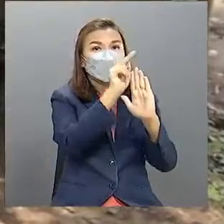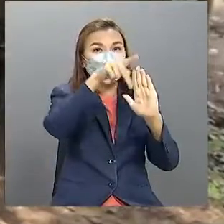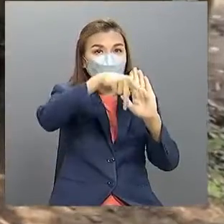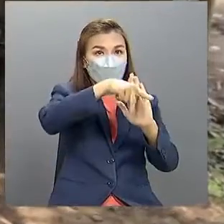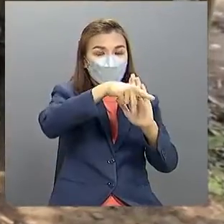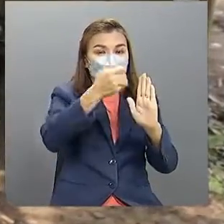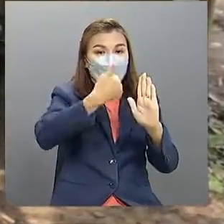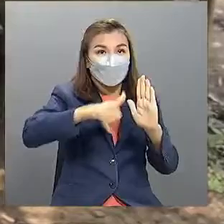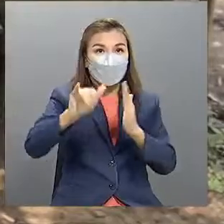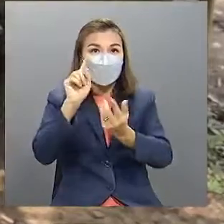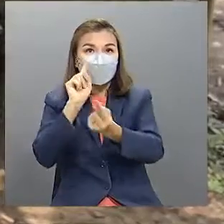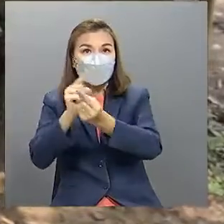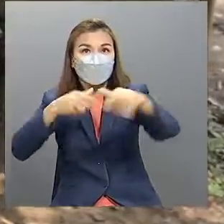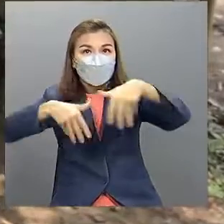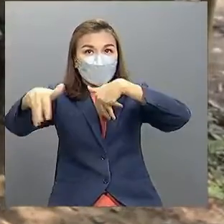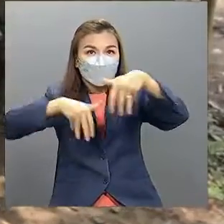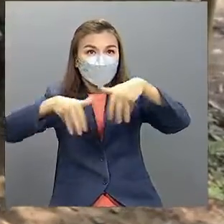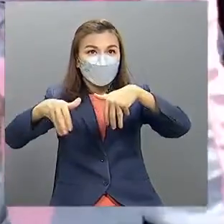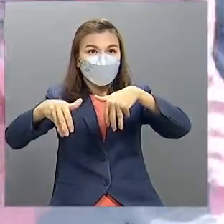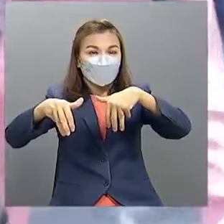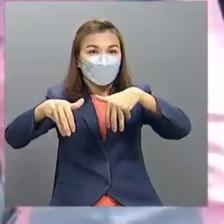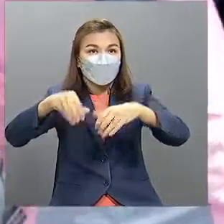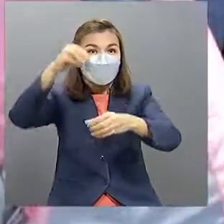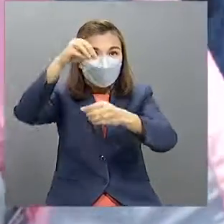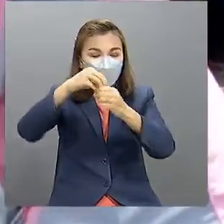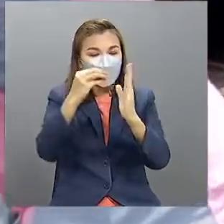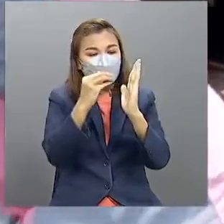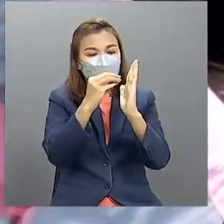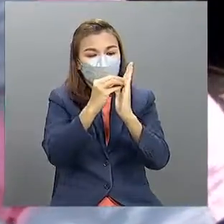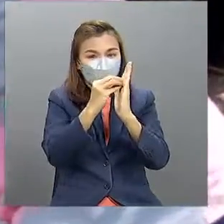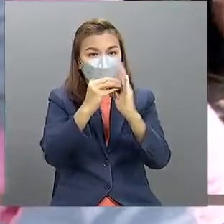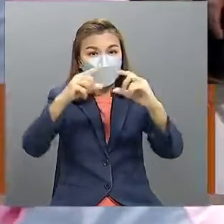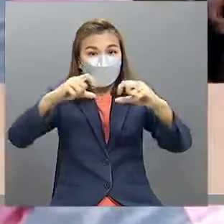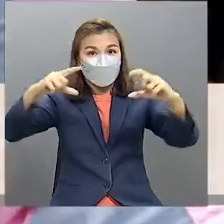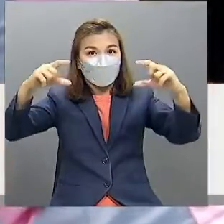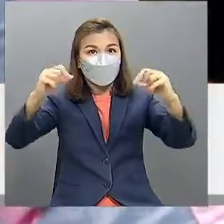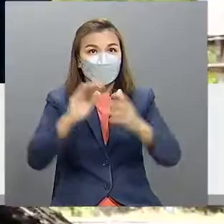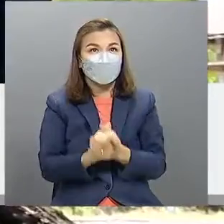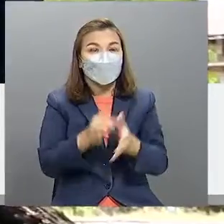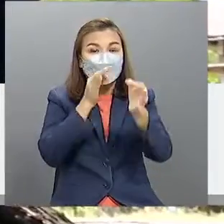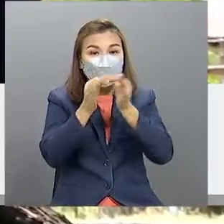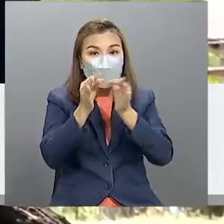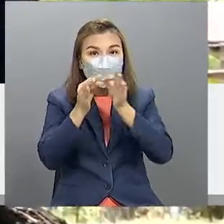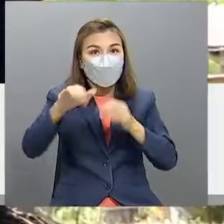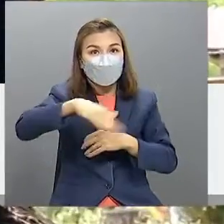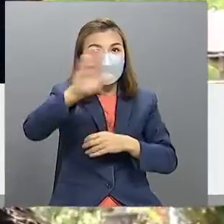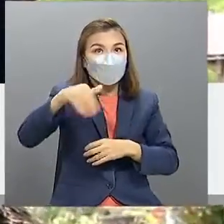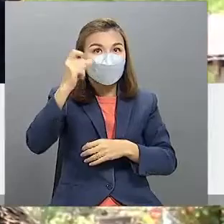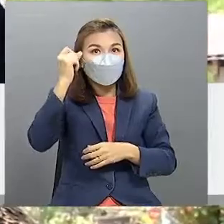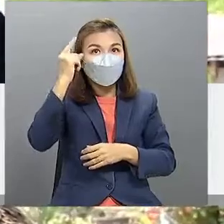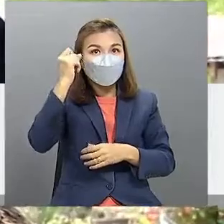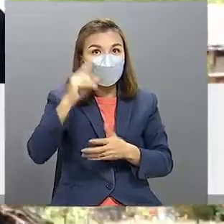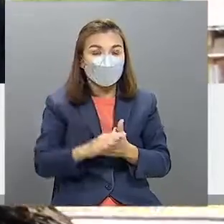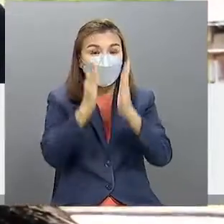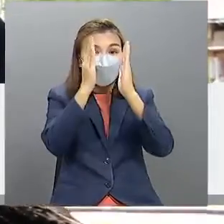านวังเตียนตำบลโคกปรงอำเภอวิเชียรบุรีจังหวัดเพชรบูรณ์ค่ะไปทำความเข้าใจกับเกษตรกรเพราะว่าทางเกษตรกรเนี่ยเขาออก